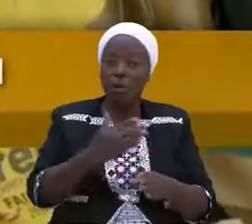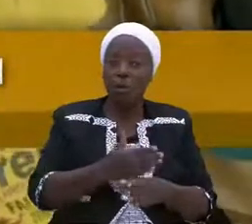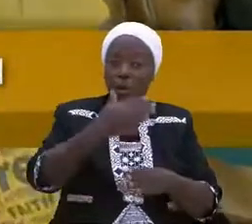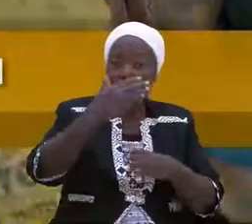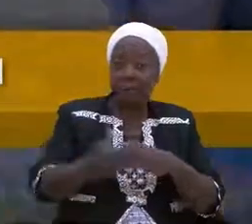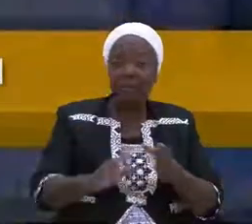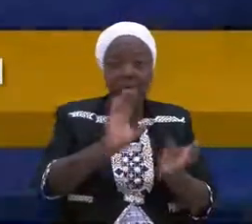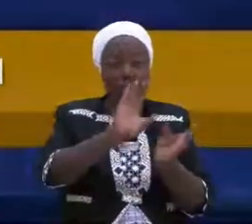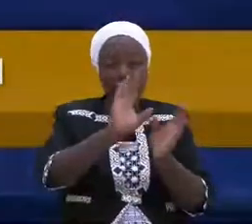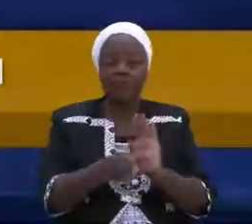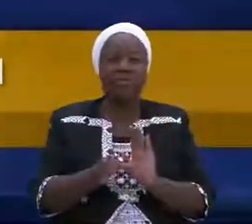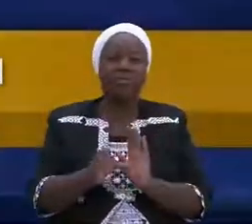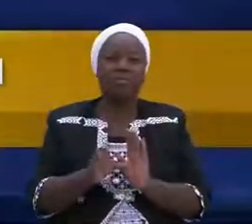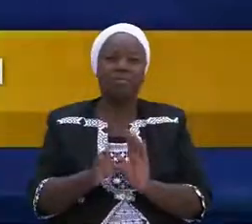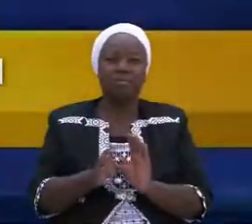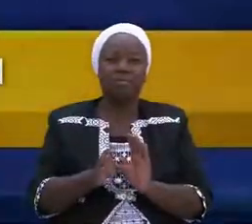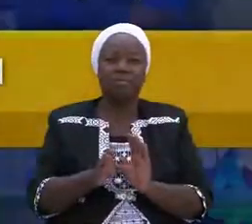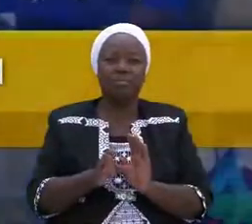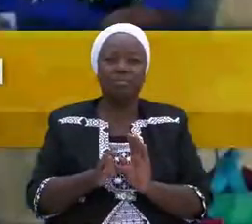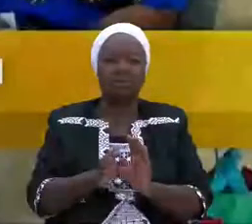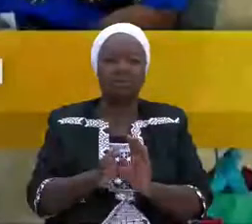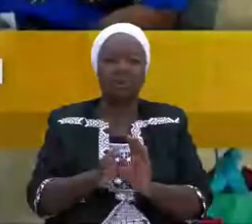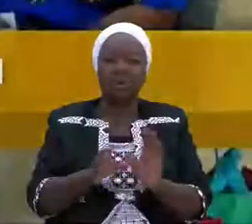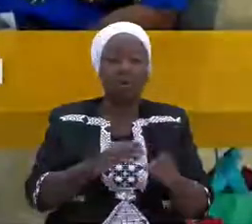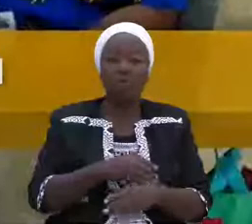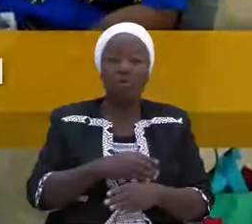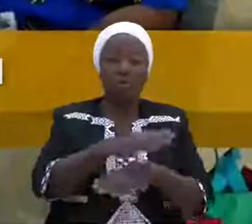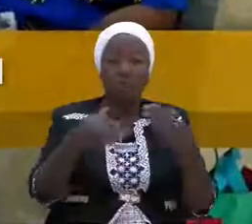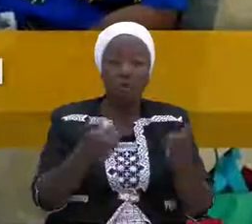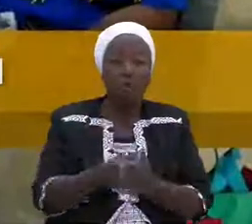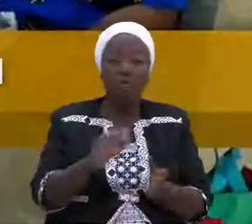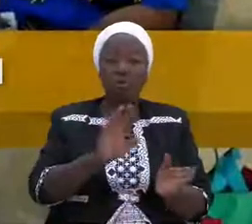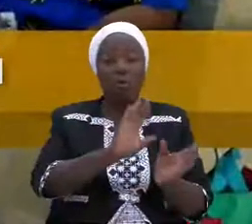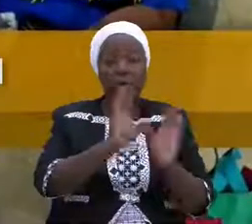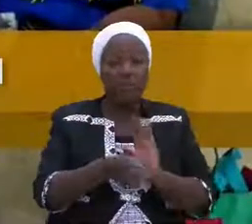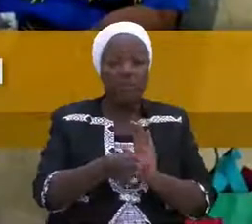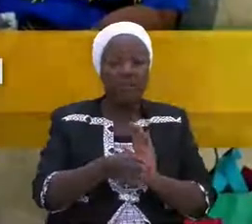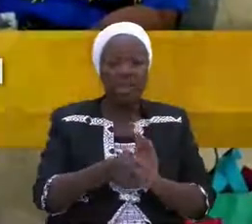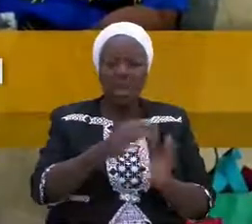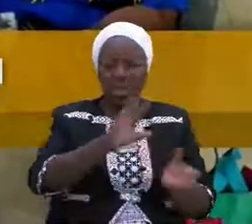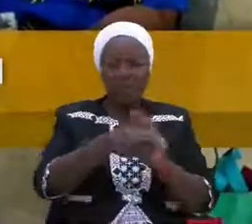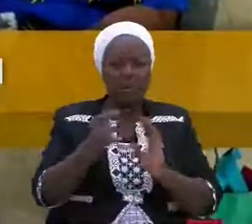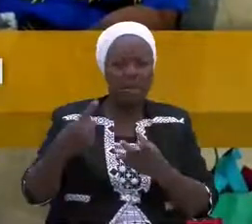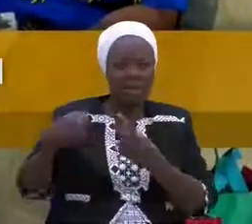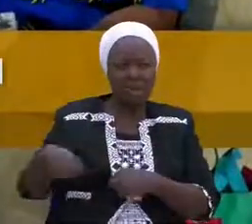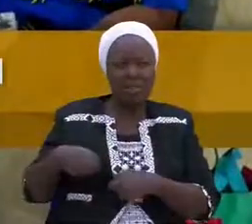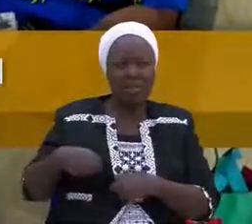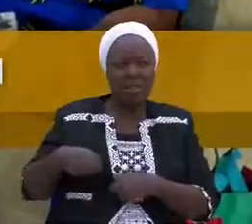La conversion totale. La conversion entière, un